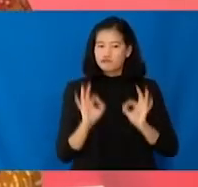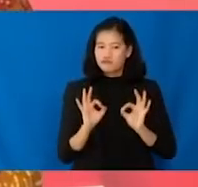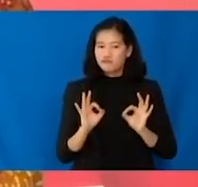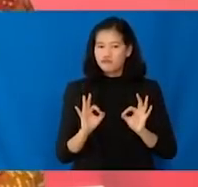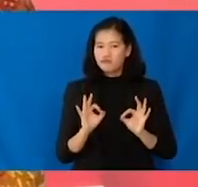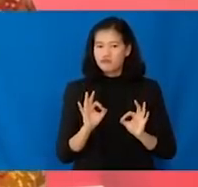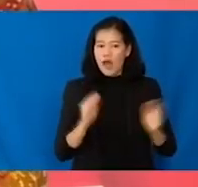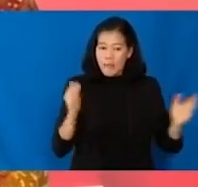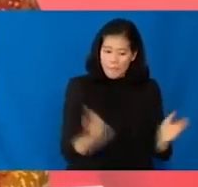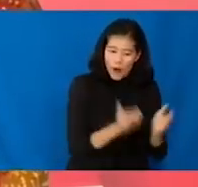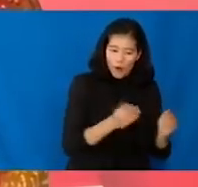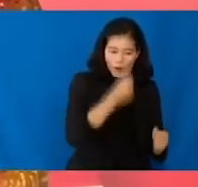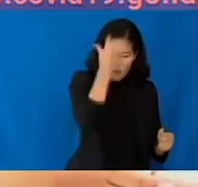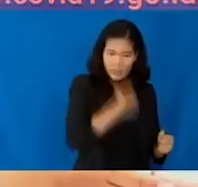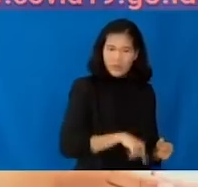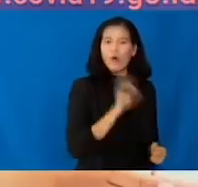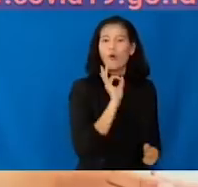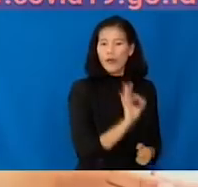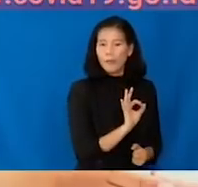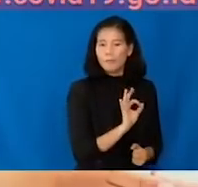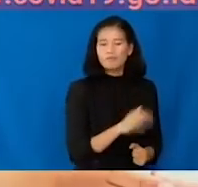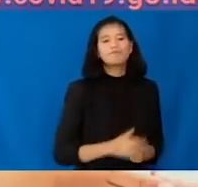pasien covert 19